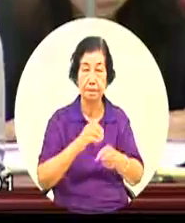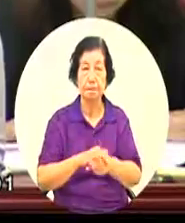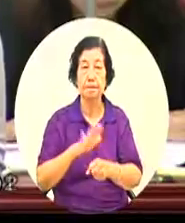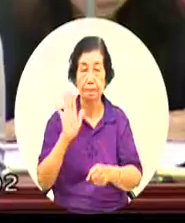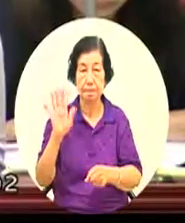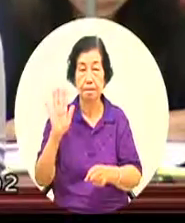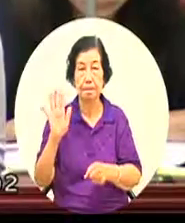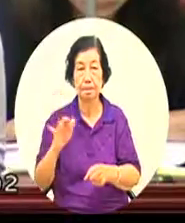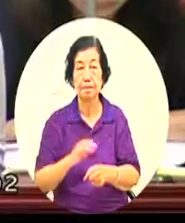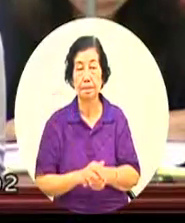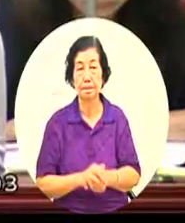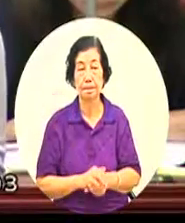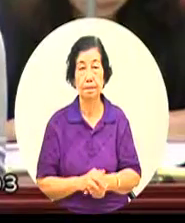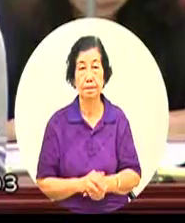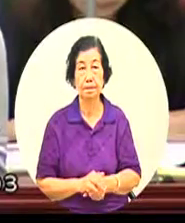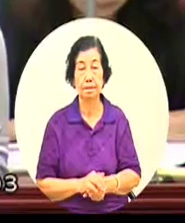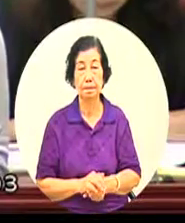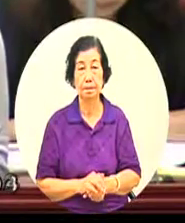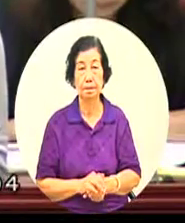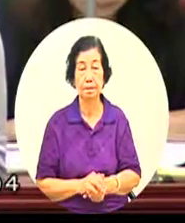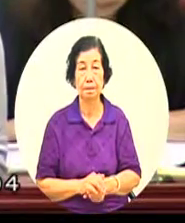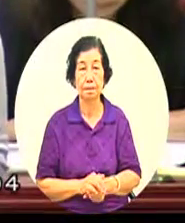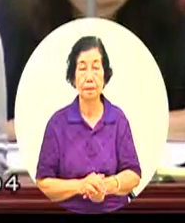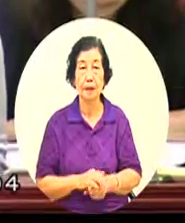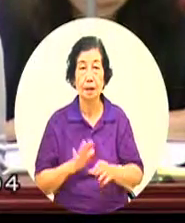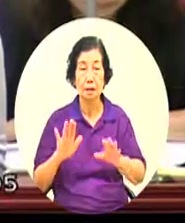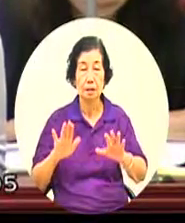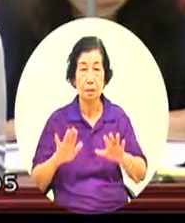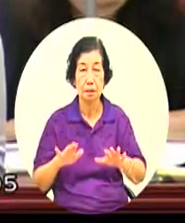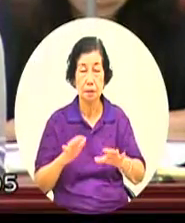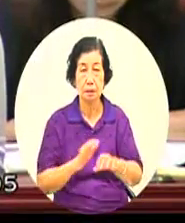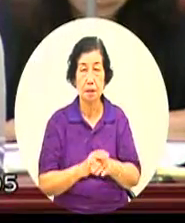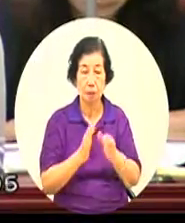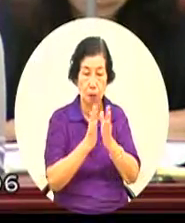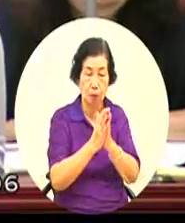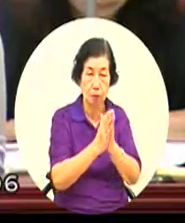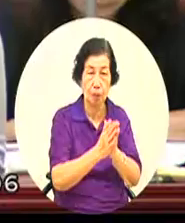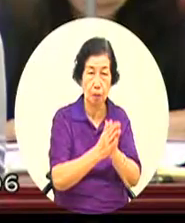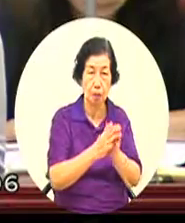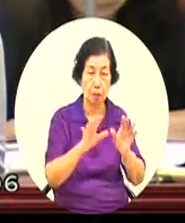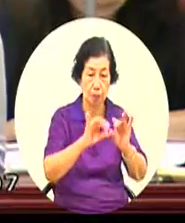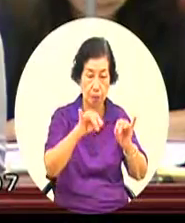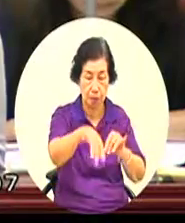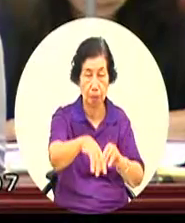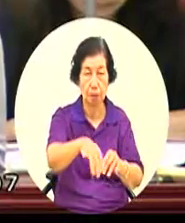们才刚指定一个祭典，是在那个